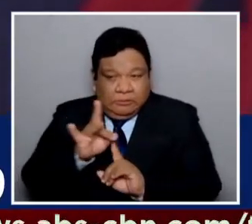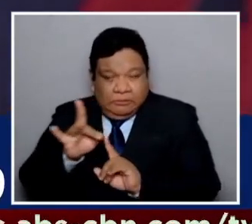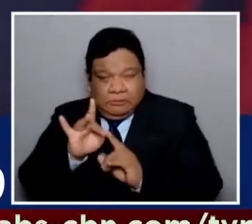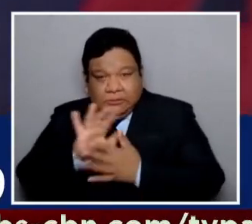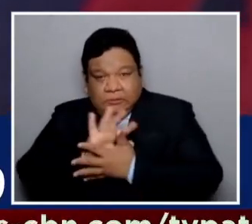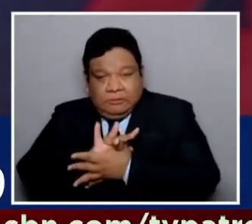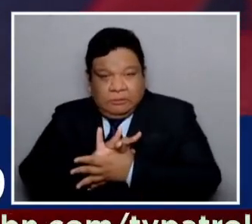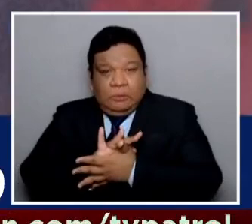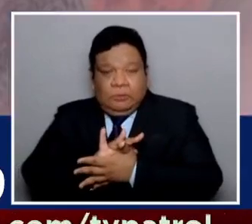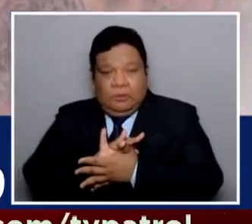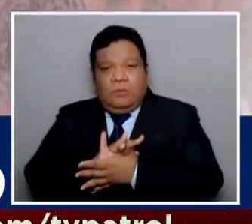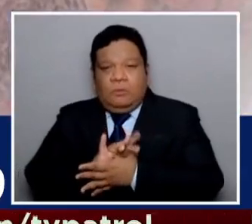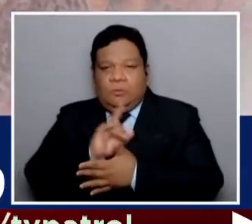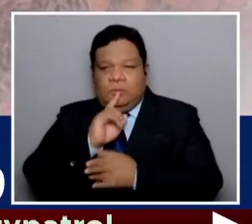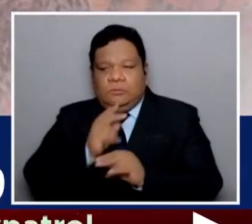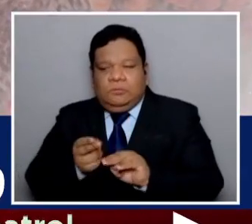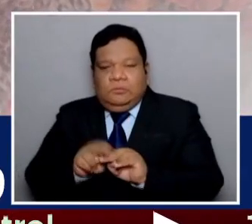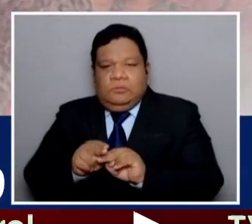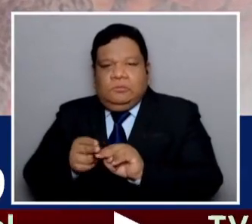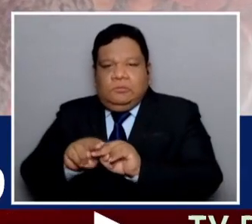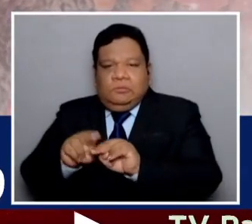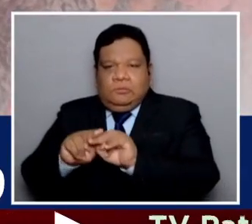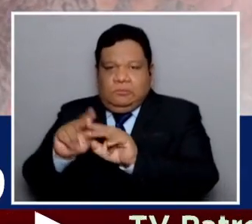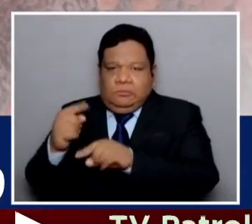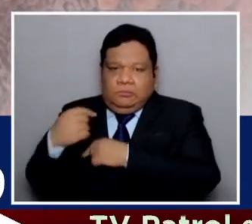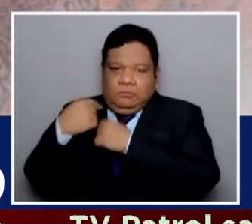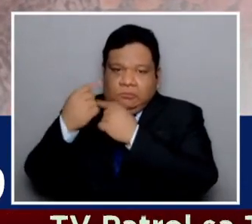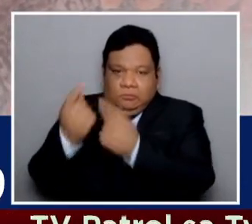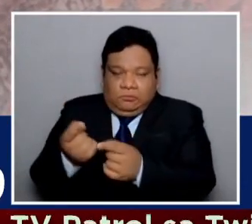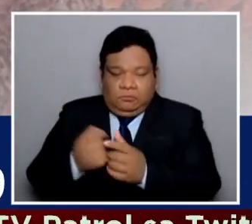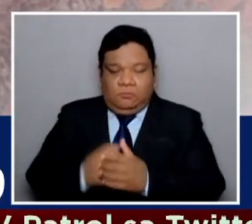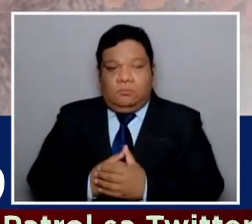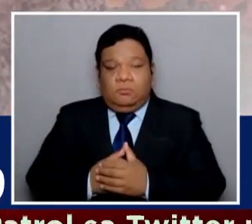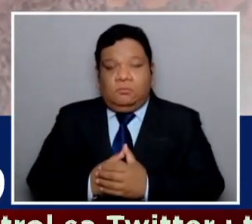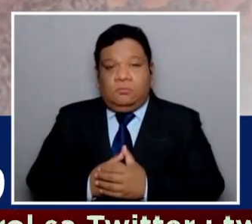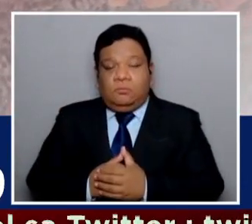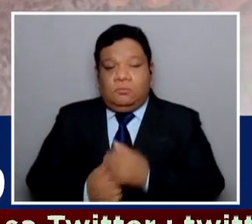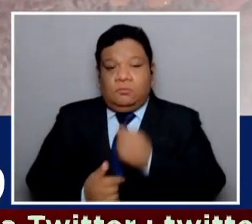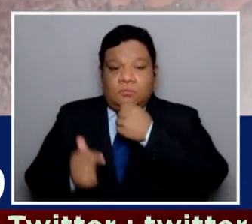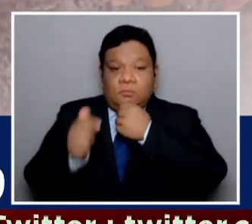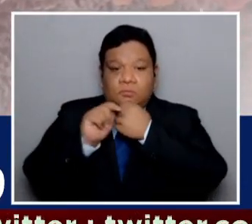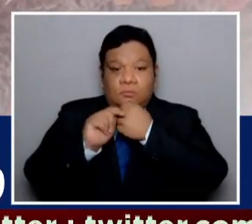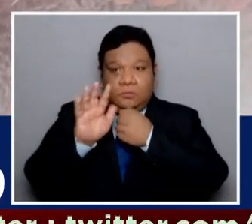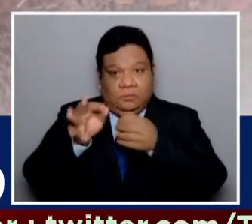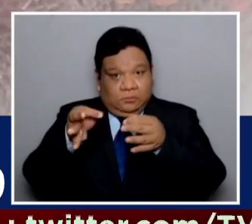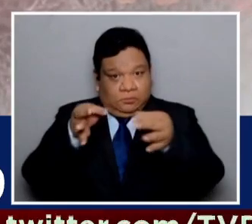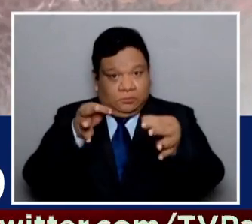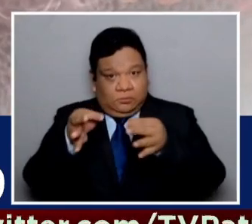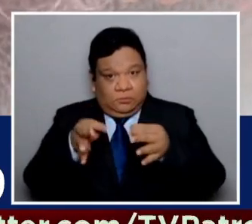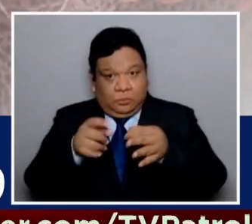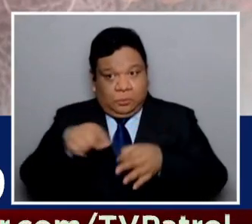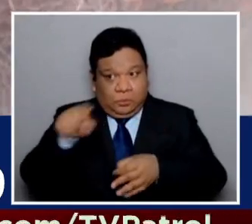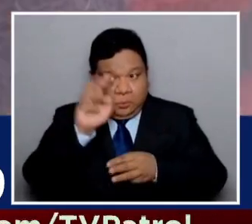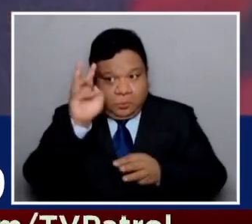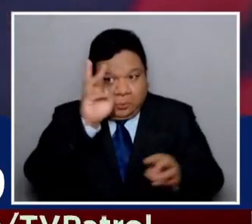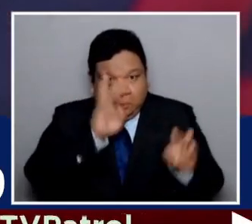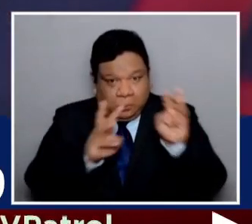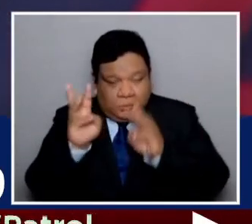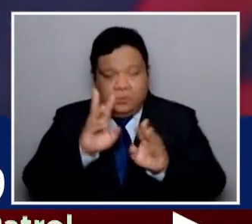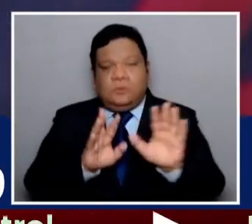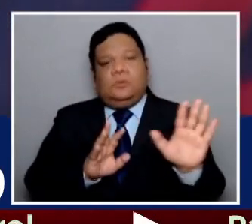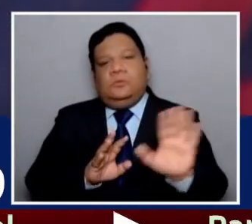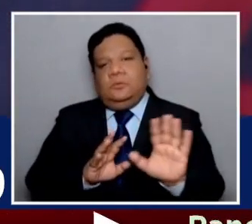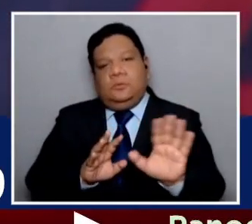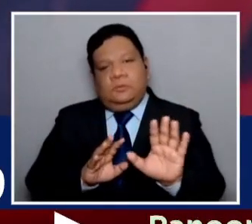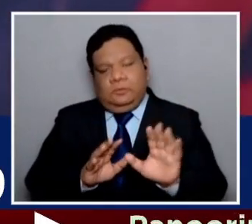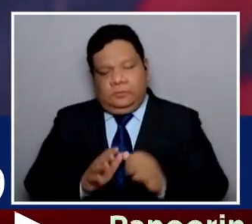increasing for these past weeks. Pero paliwanag ng DOH, hindi ito kailangang ikabahala sa ngayon. Pag